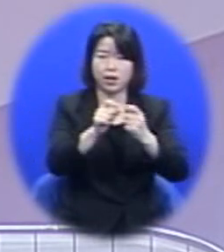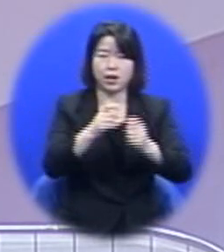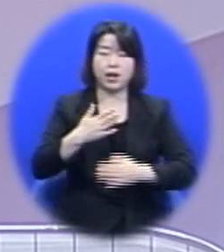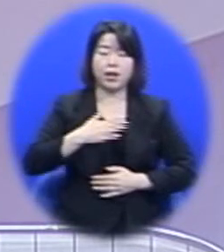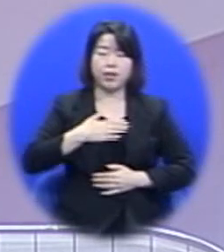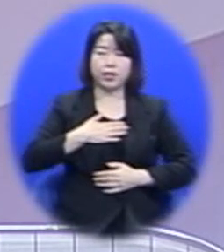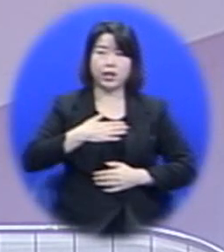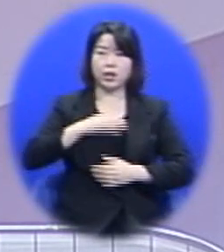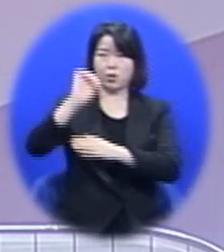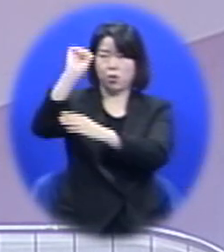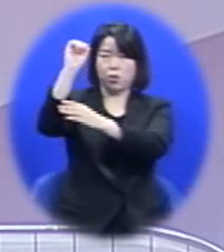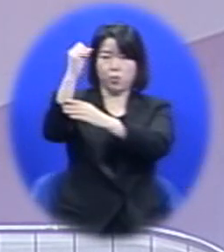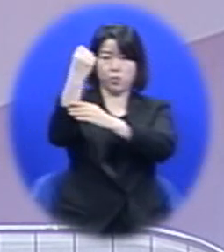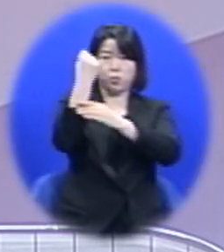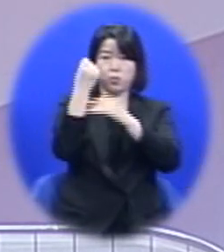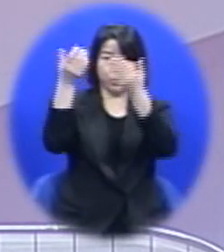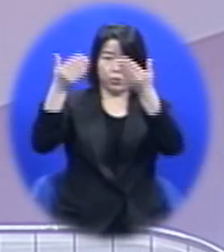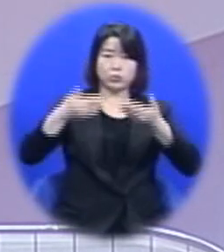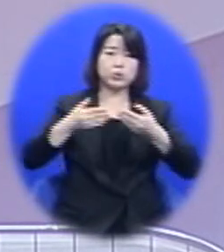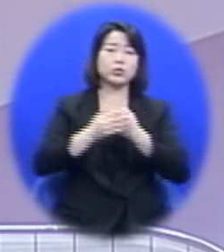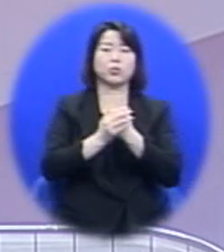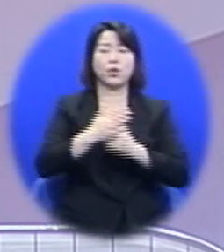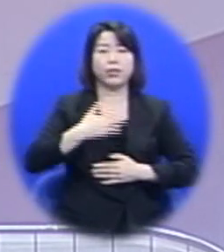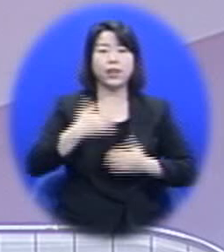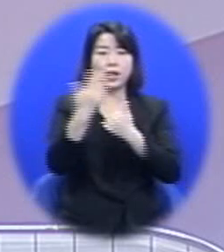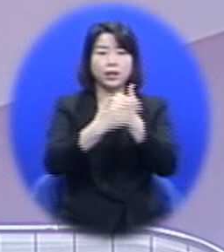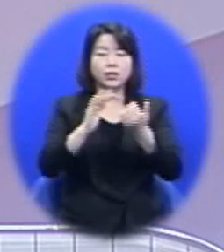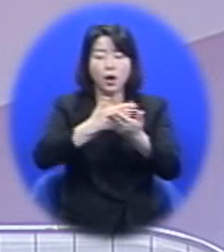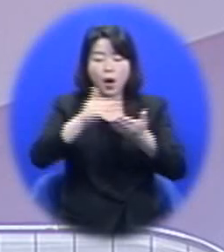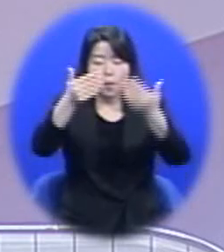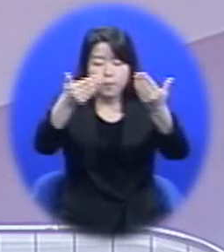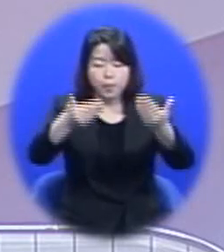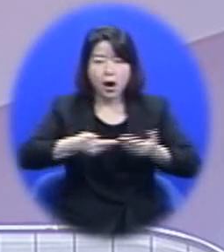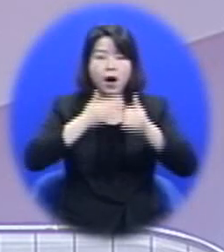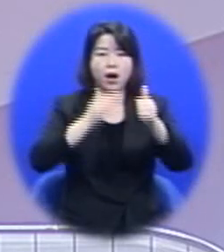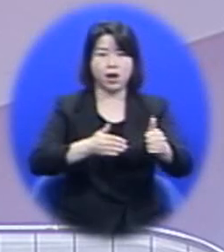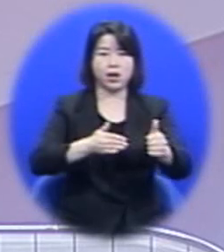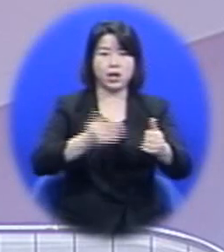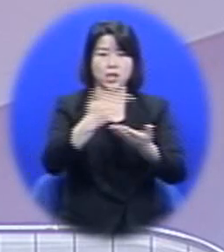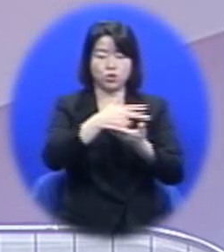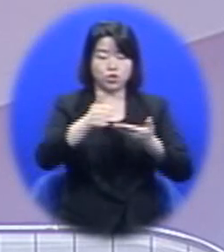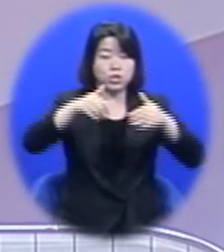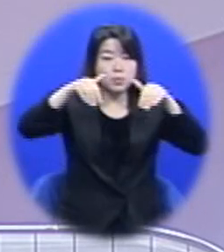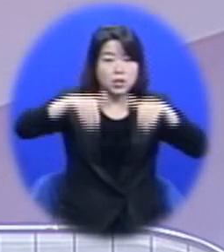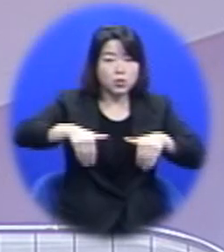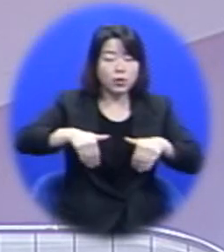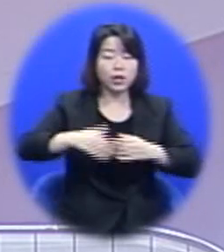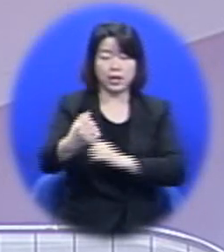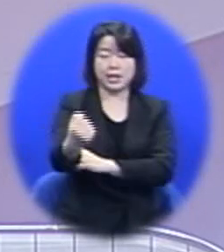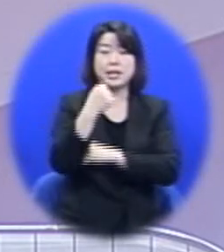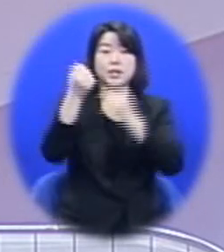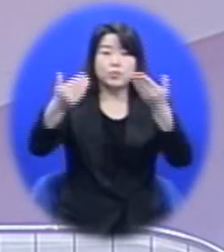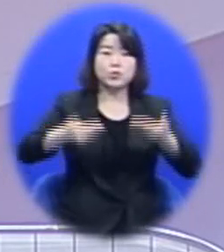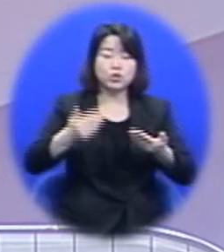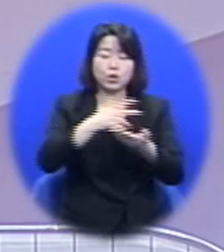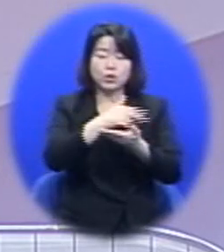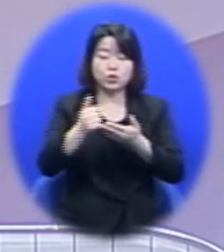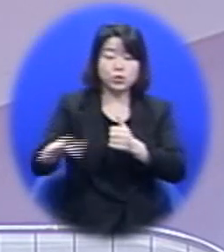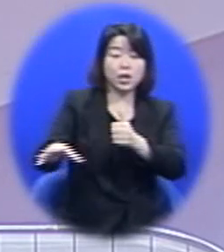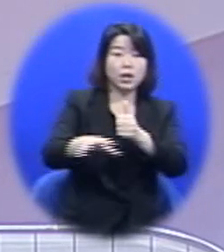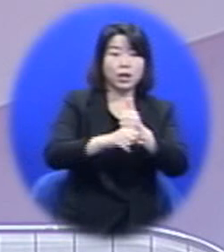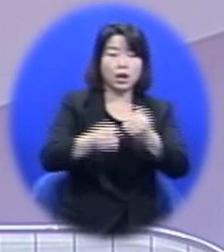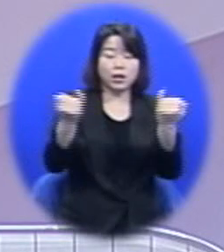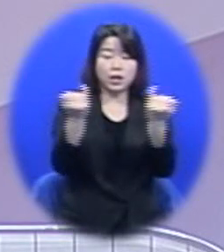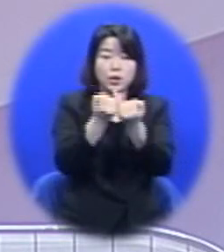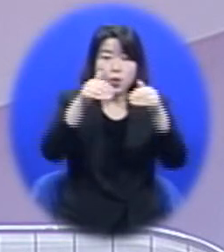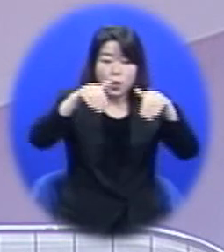내게로 얼굴을 돌려주시고 내게 은혜를 베풀어 주십시오. 주님의 종에게 힘을 주시고 주님께서 거느리신